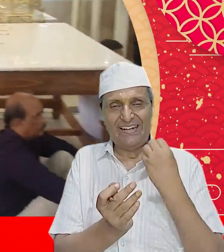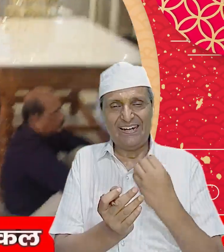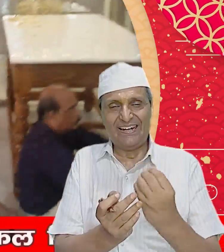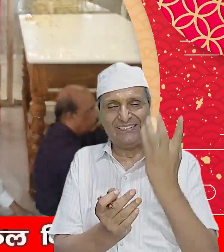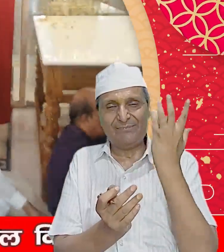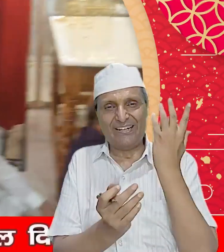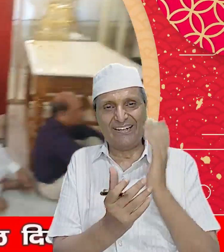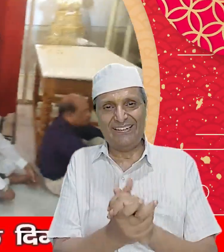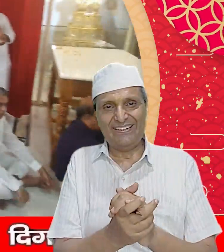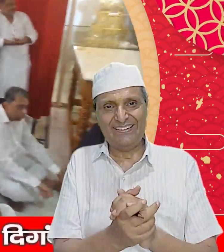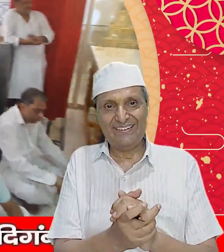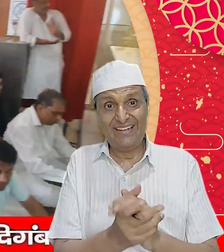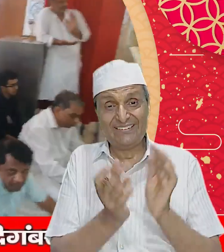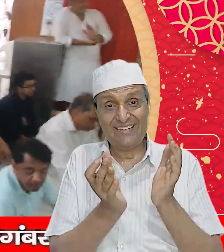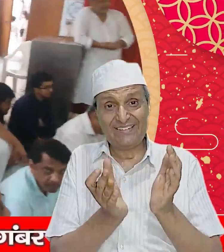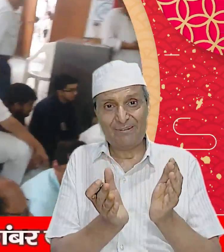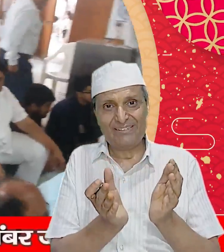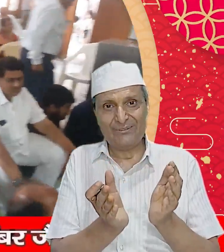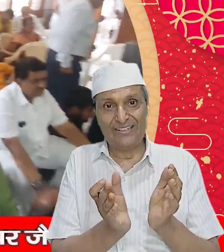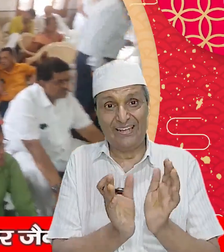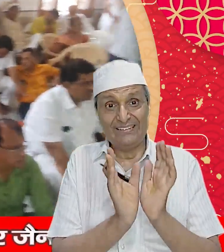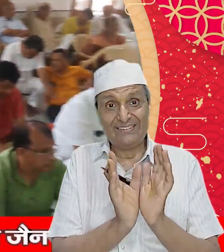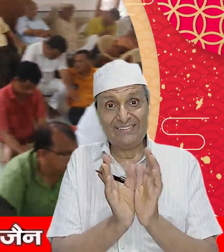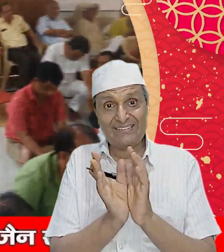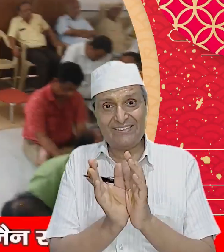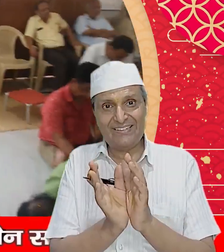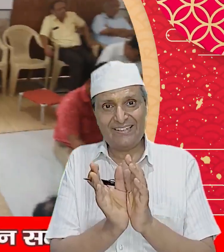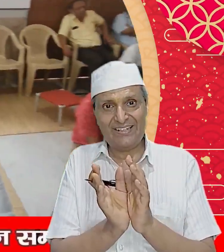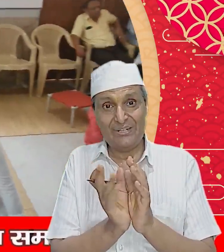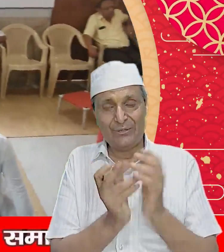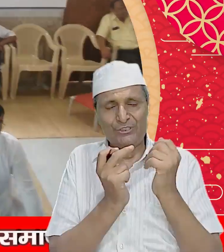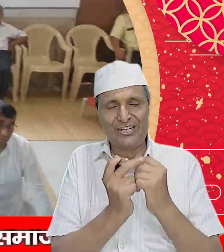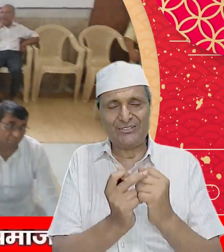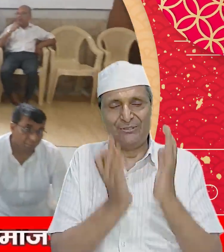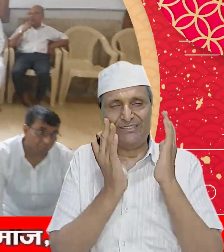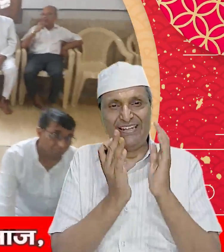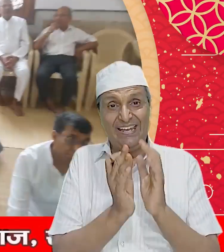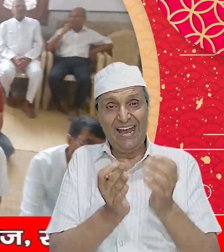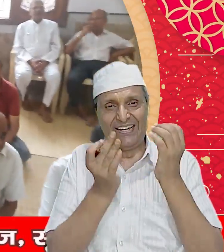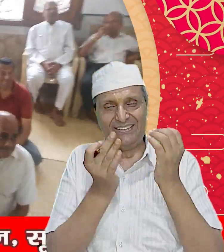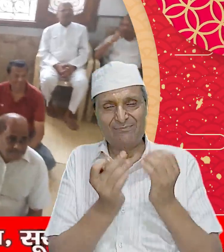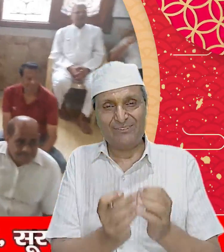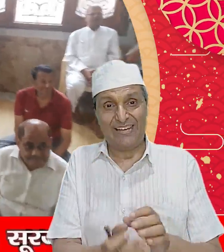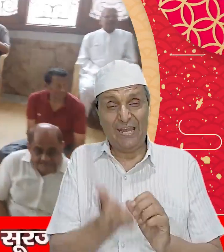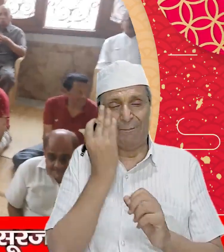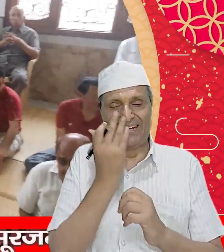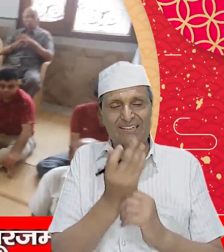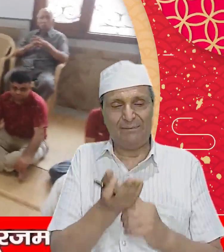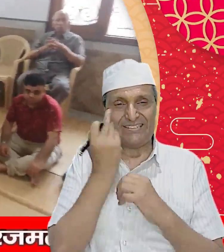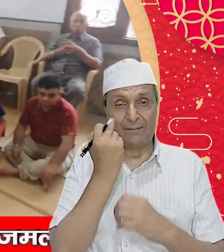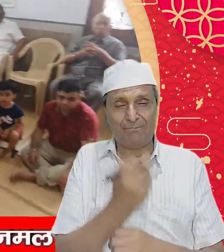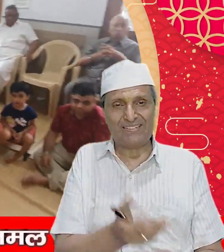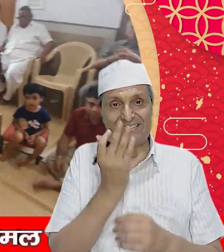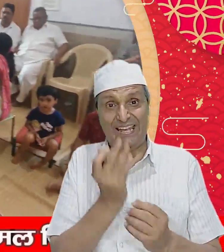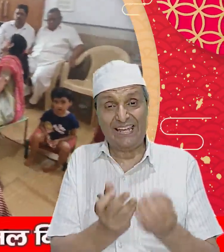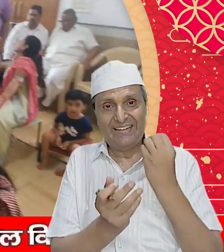बड़ी अजबकारी है। ऐसी ऐसी बातें होती हैं जैसे दृश्य देखते हैं, खुशियां झूमती हैं, आनंद मुंगता है, प्रकृति